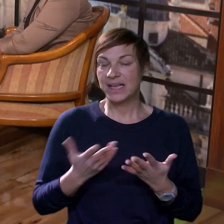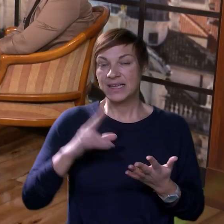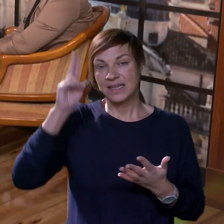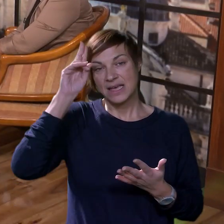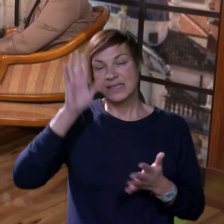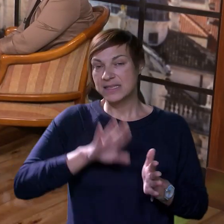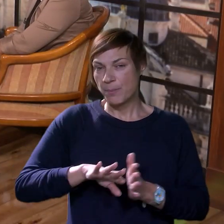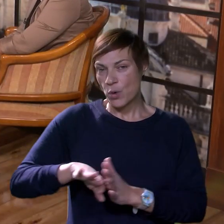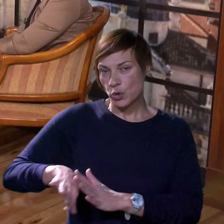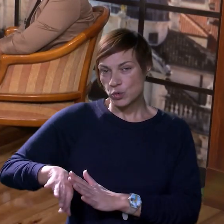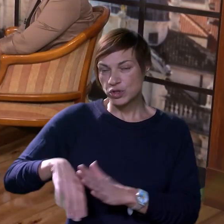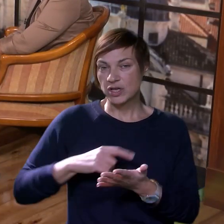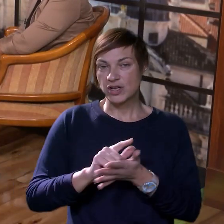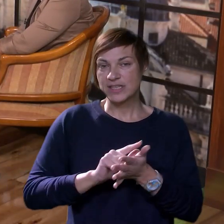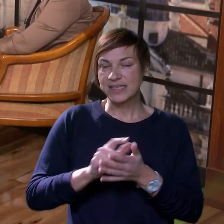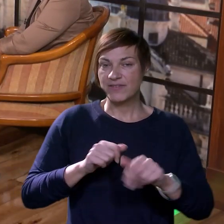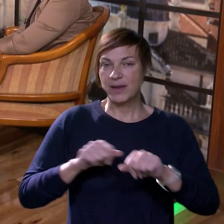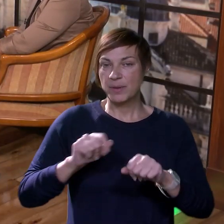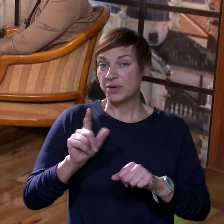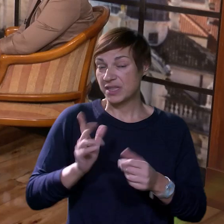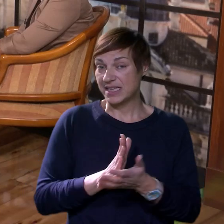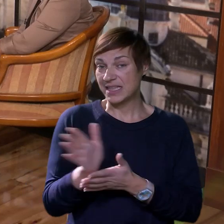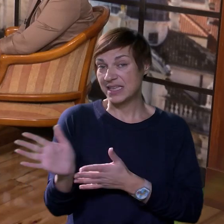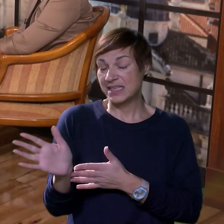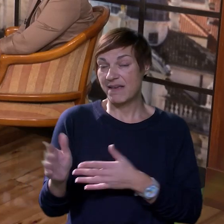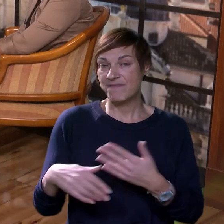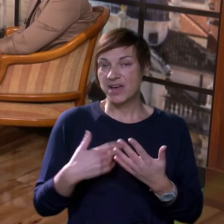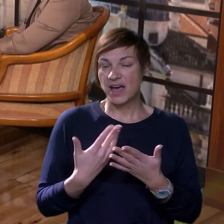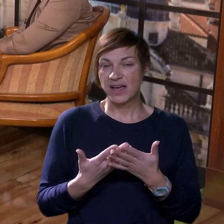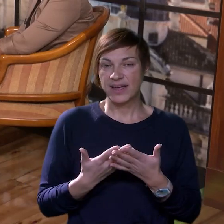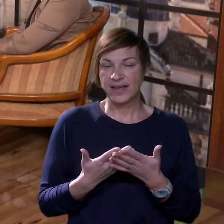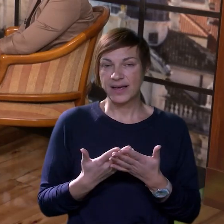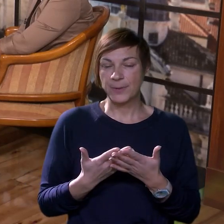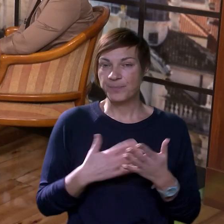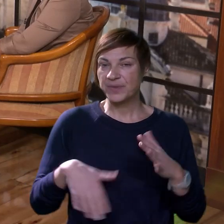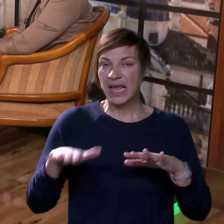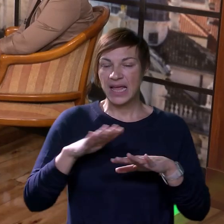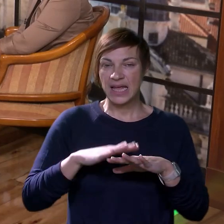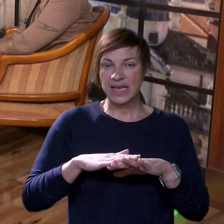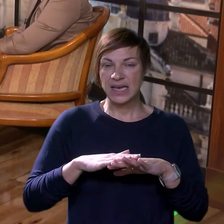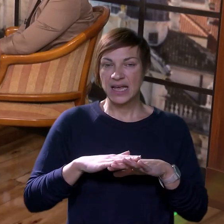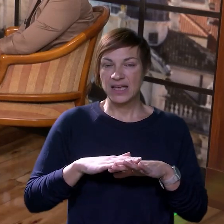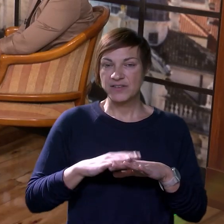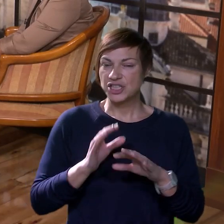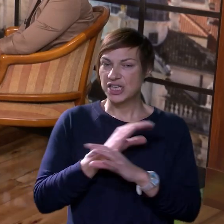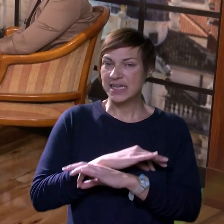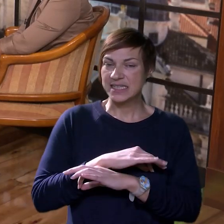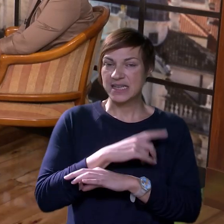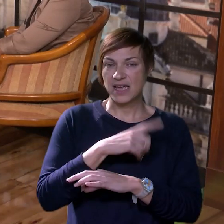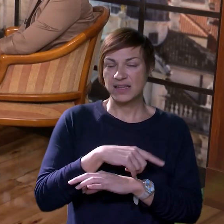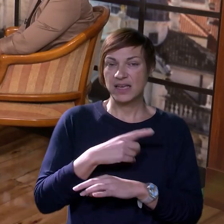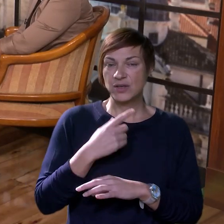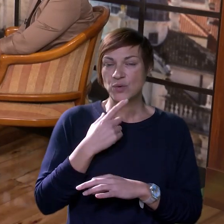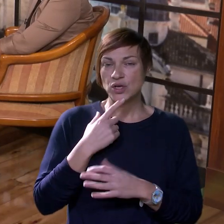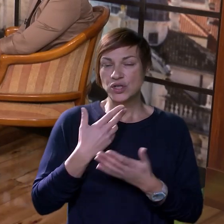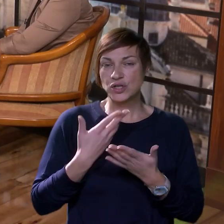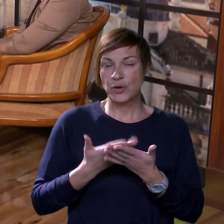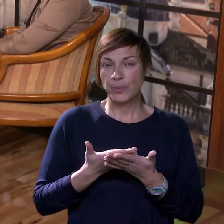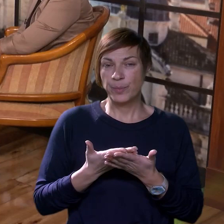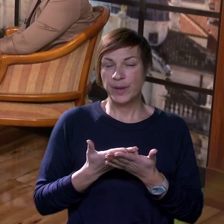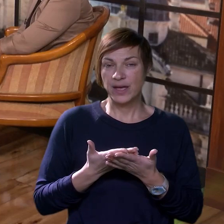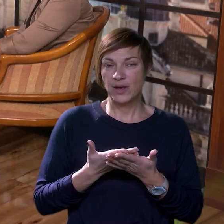se mogu ljudi skloniti, da za vrijeme potresa ne izlaze vanka, jer je najviše ljudi koji nastradaju ili